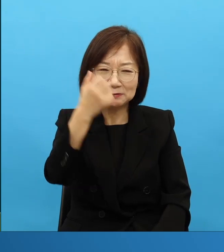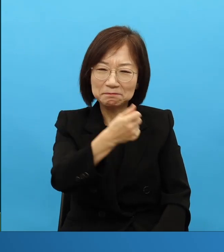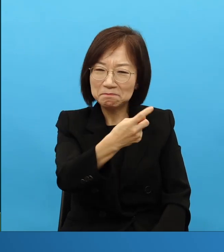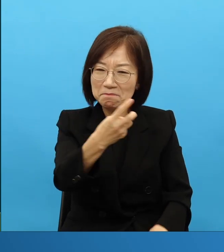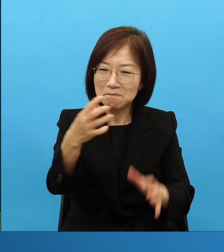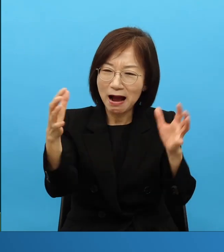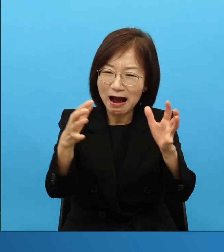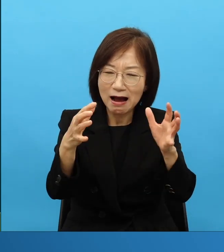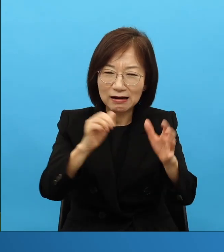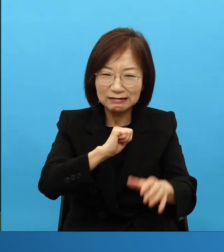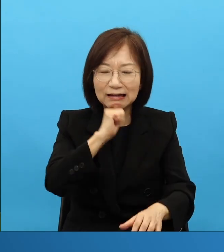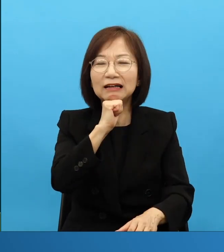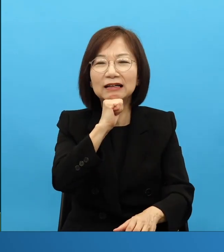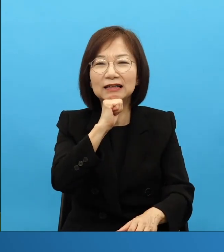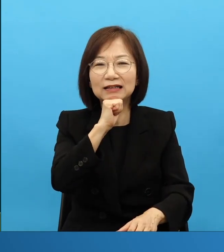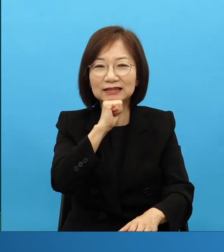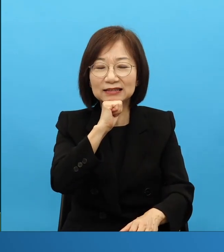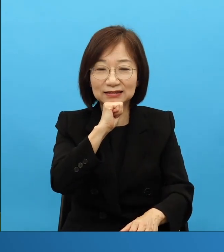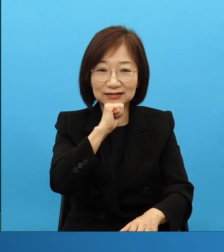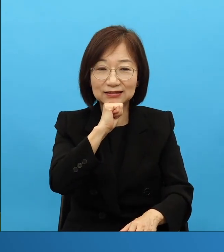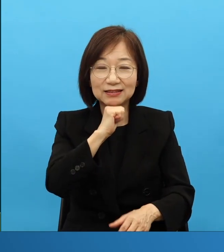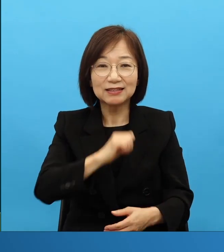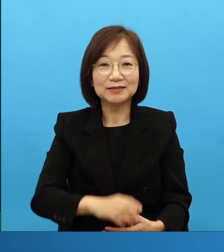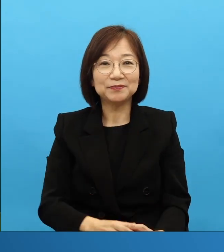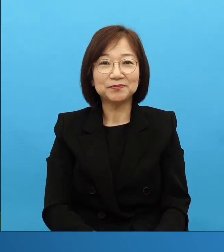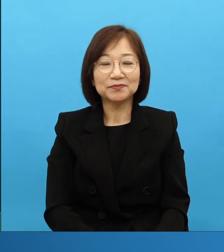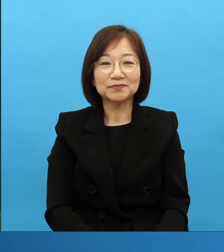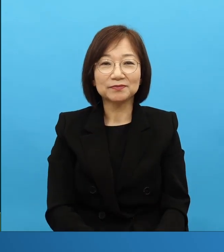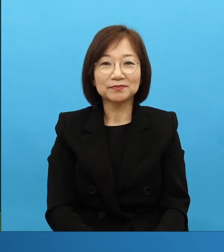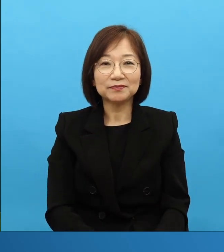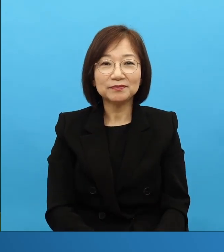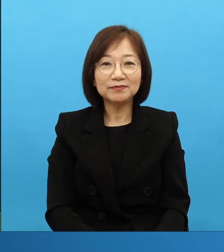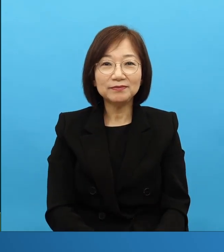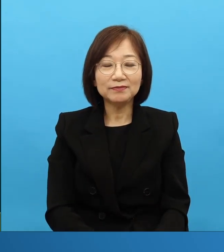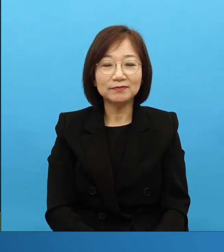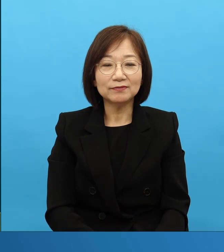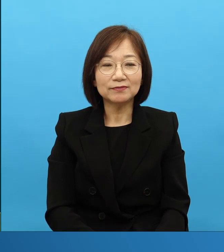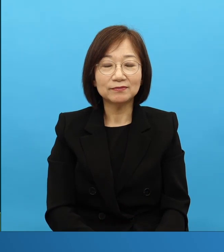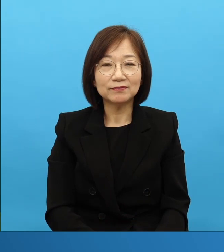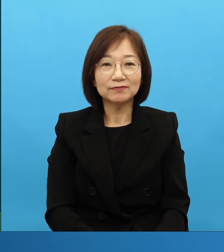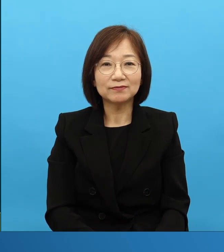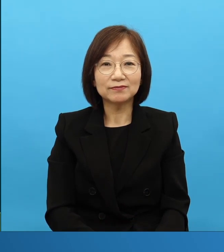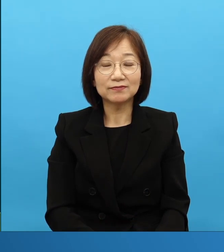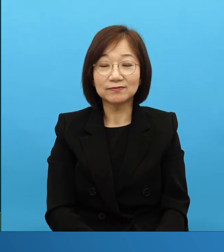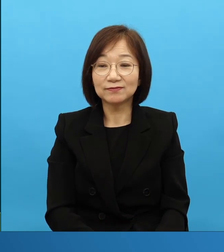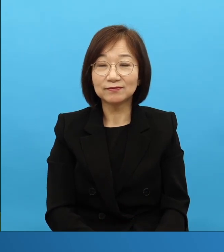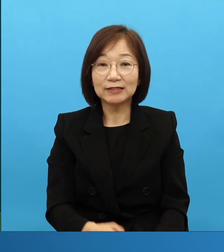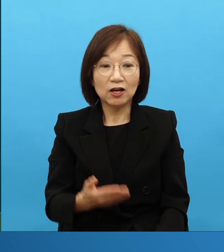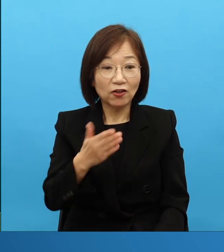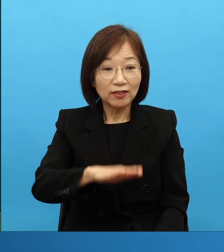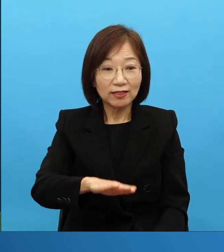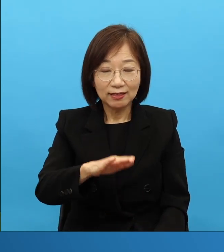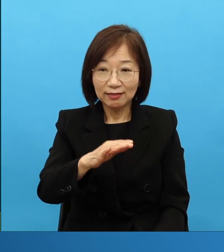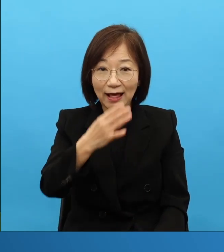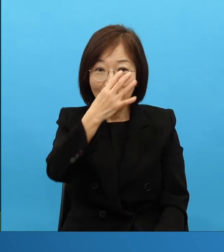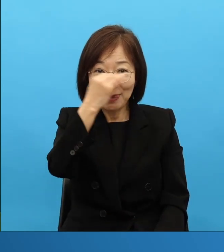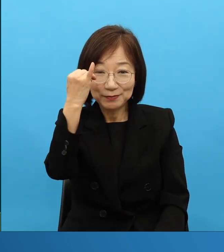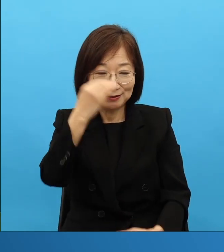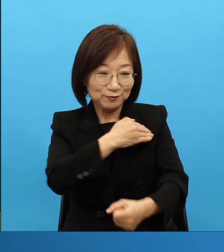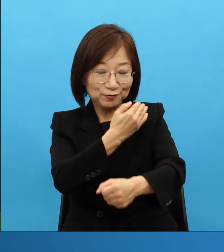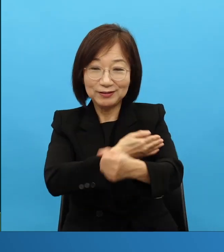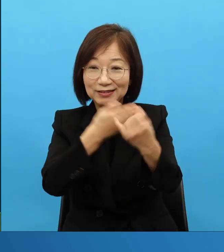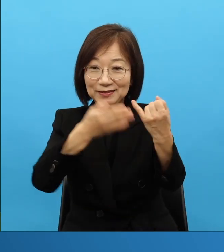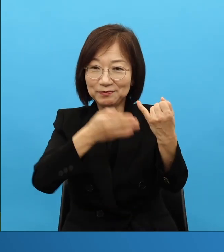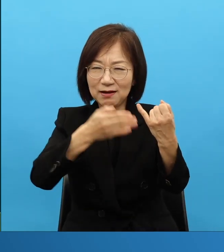and all these old people gathered, these grandmothers, they don't have any money. 그런데 이분들이 매일같이 교회에서 모여 기도하는 거예요.